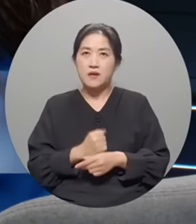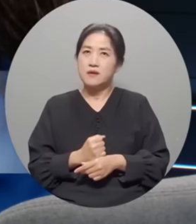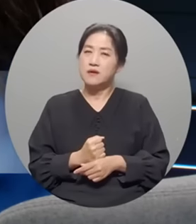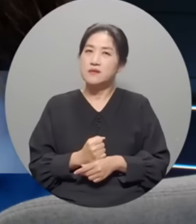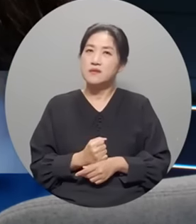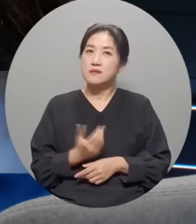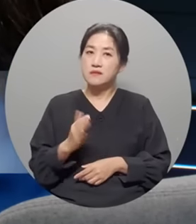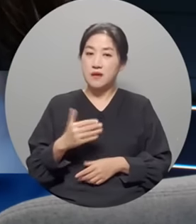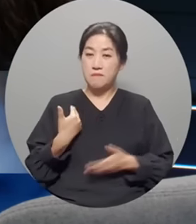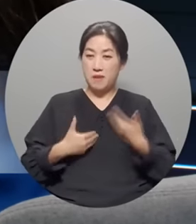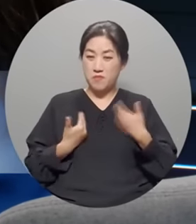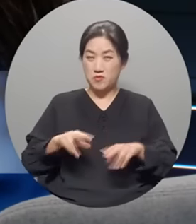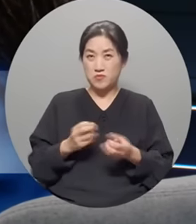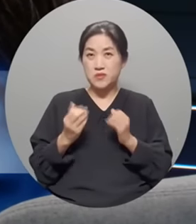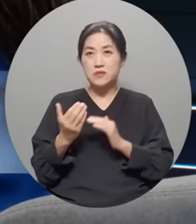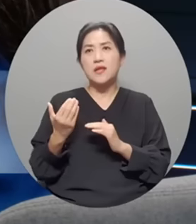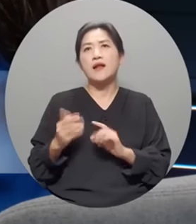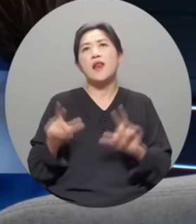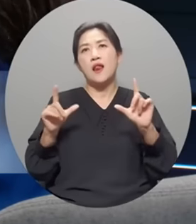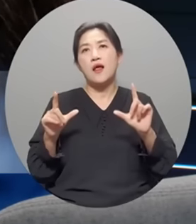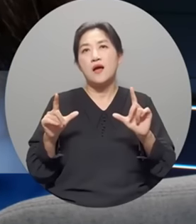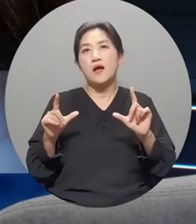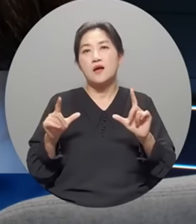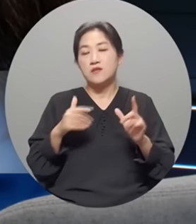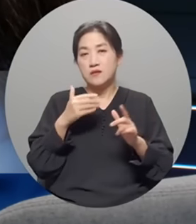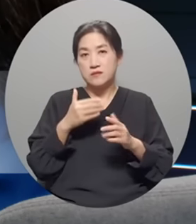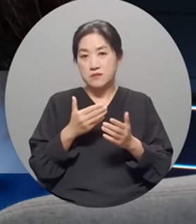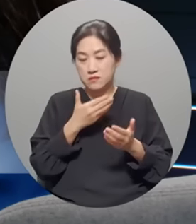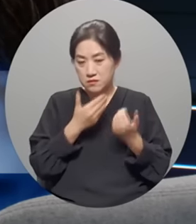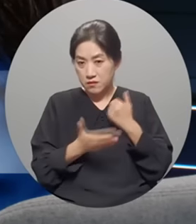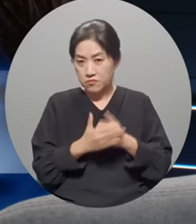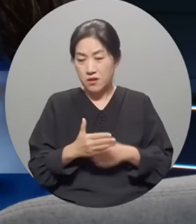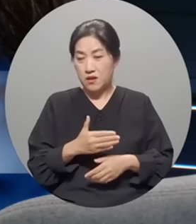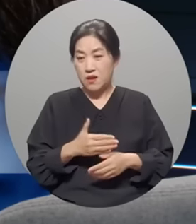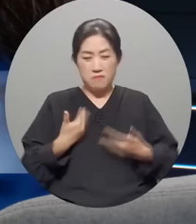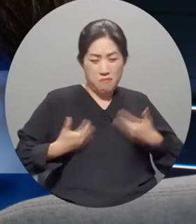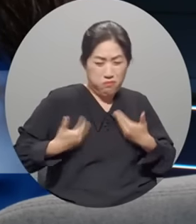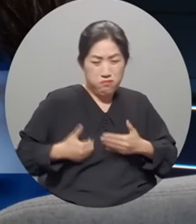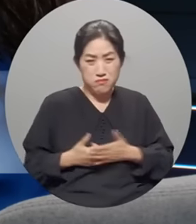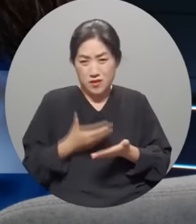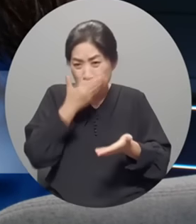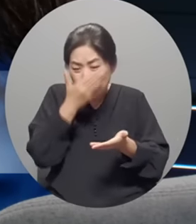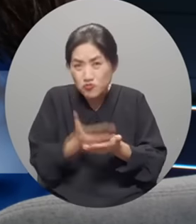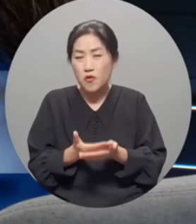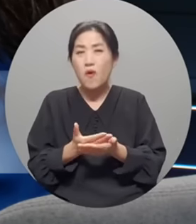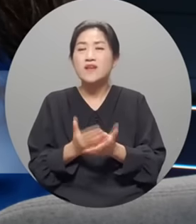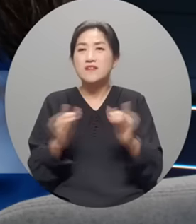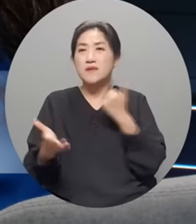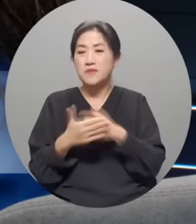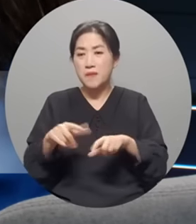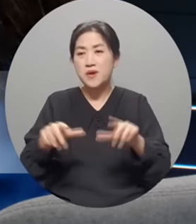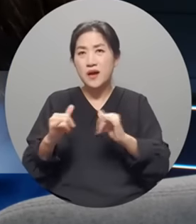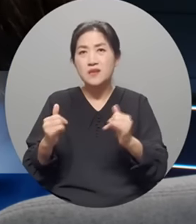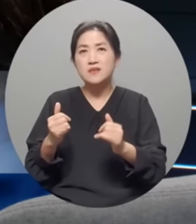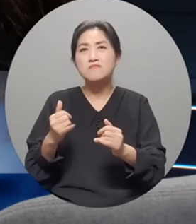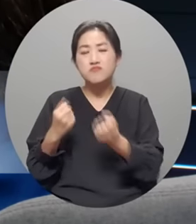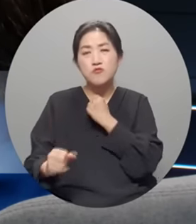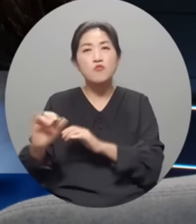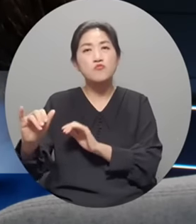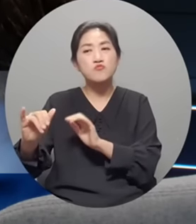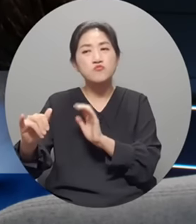그 바쁜 취임식 전날이잖아요. 중요한 사람이니까 아무리 민간인이라도 통화를 했을 거고 또 게다가 그 민관인과